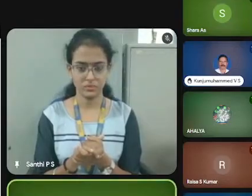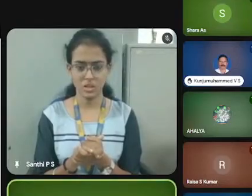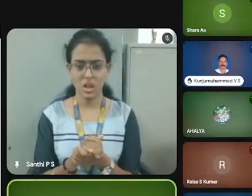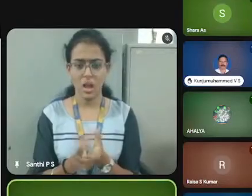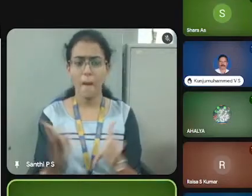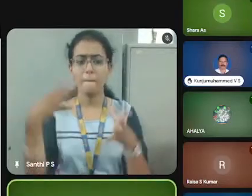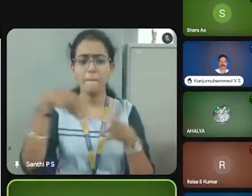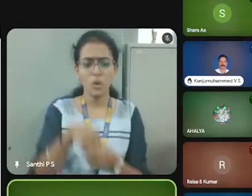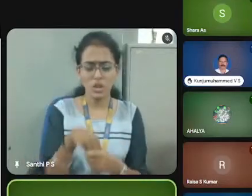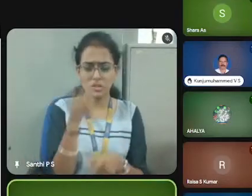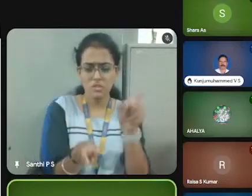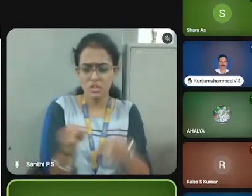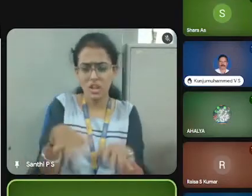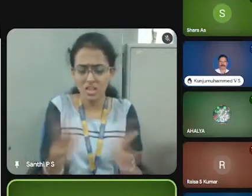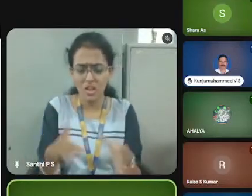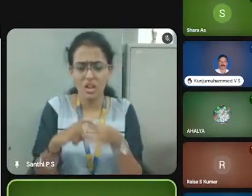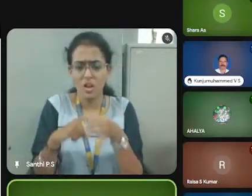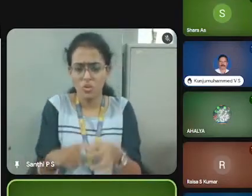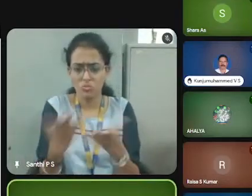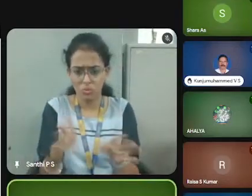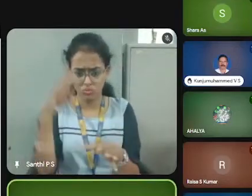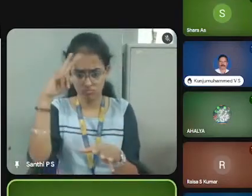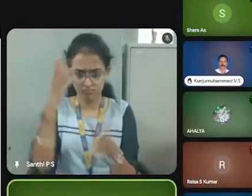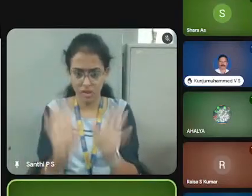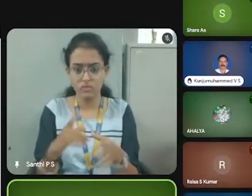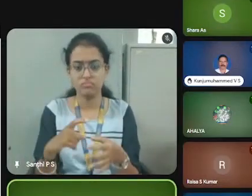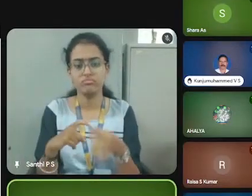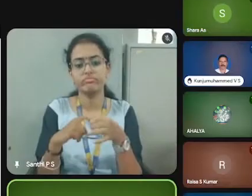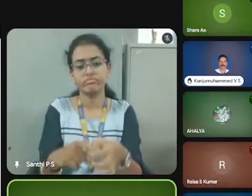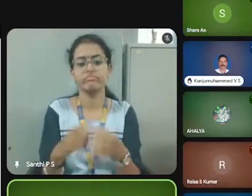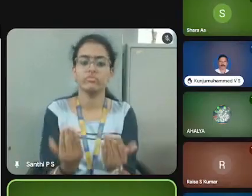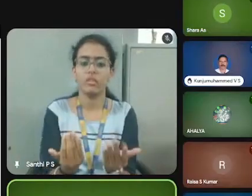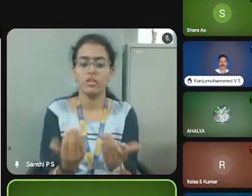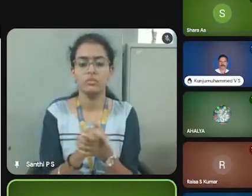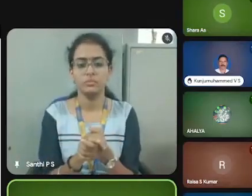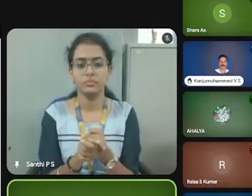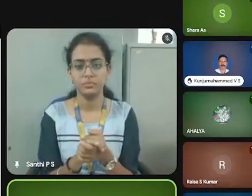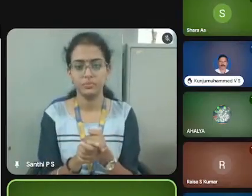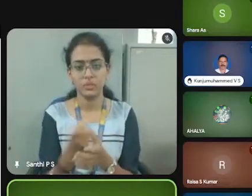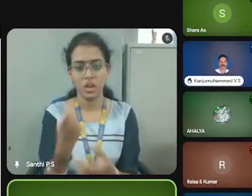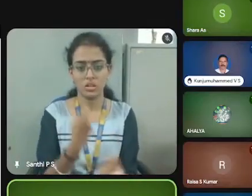പാർട്ടിസിപ്പൻസിന് മറ്റെന്തെങ്കിലും ചോദ്യങ്ങൾ ചോദിക്കാനുണ്ടോ? ഇതുമായി ബന്ധപ്പെട്ട് ചോദിക്കാവുന്നതാണ് ചോദ്യങ്ങളുള്ളവർക്ക്.